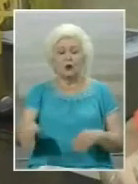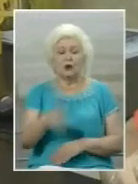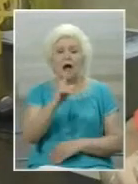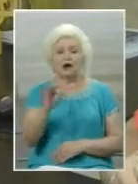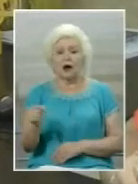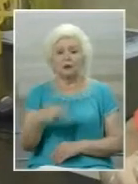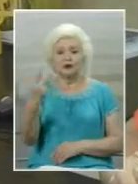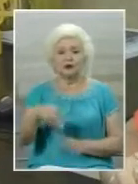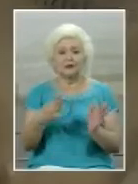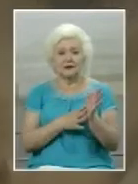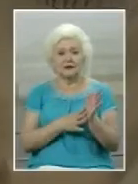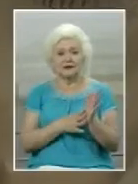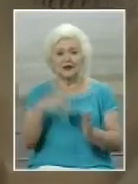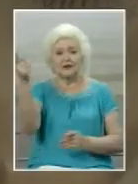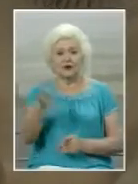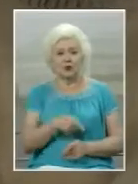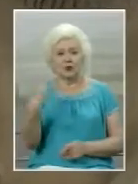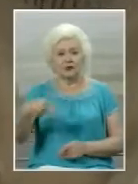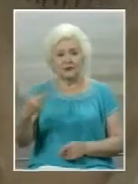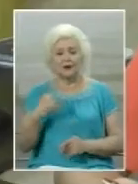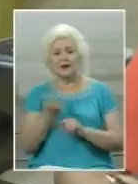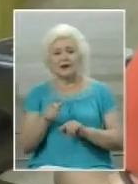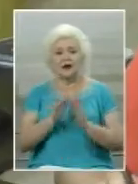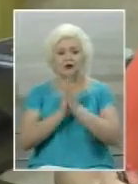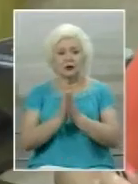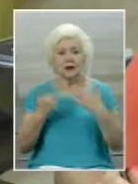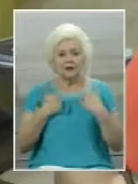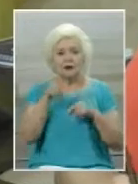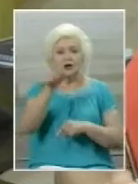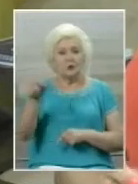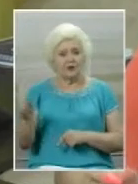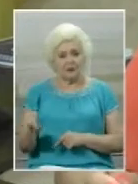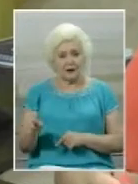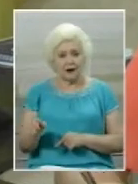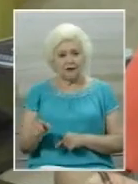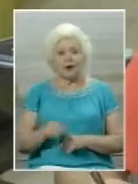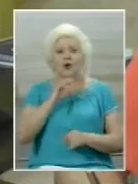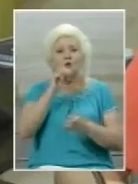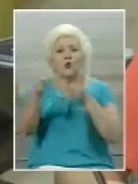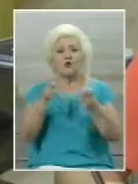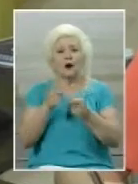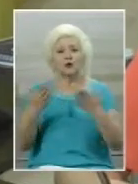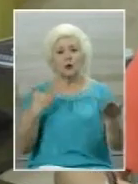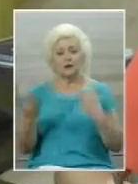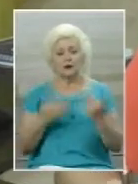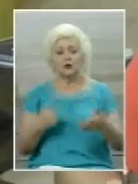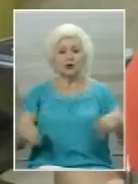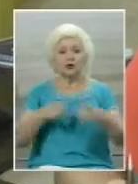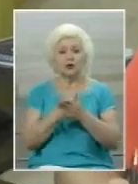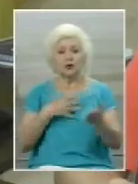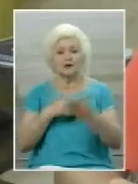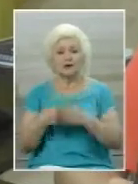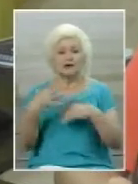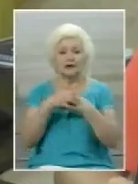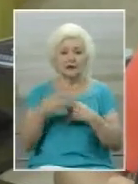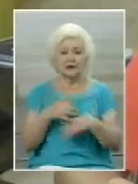Карбишева 29/20. Я дуже прошу наших містян уважно відноситись як до своїх тварин,